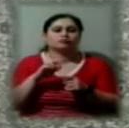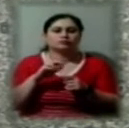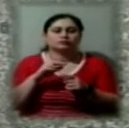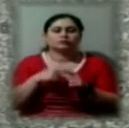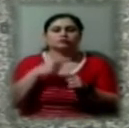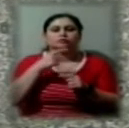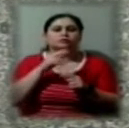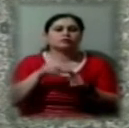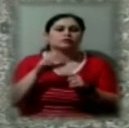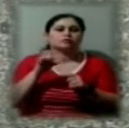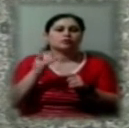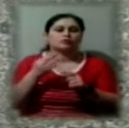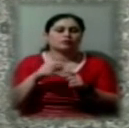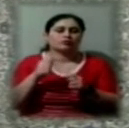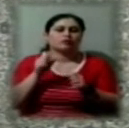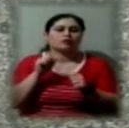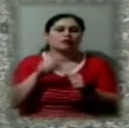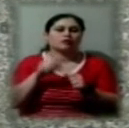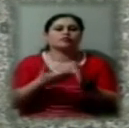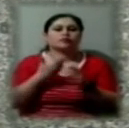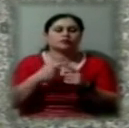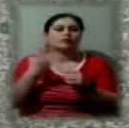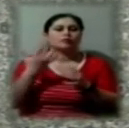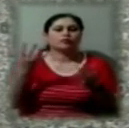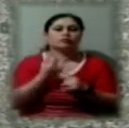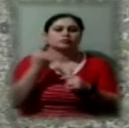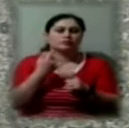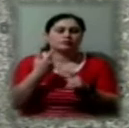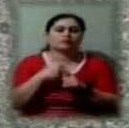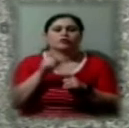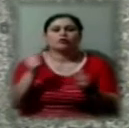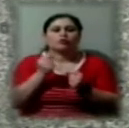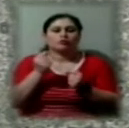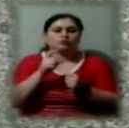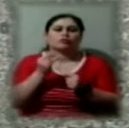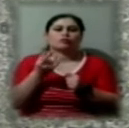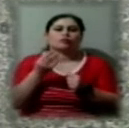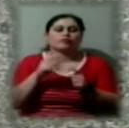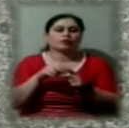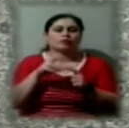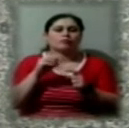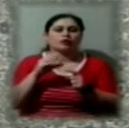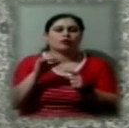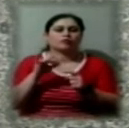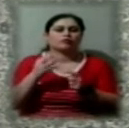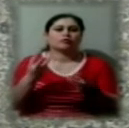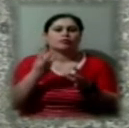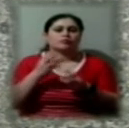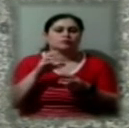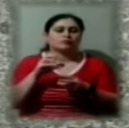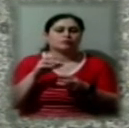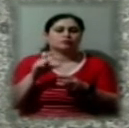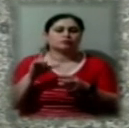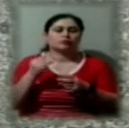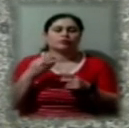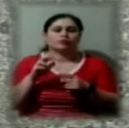вона дуже часто викликає найбільший інтерес, це як і холодна зброя, так і макети вогнепальної зброї, от таким чином.